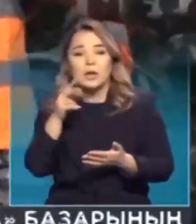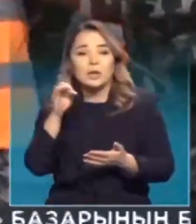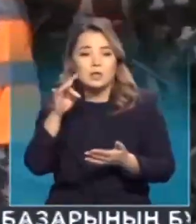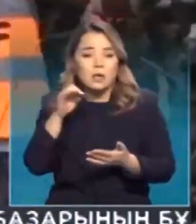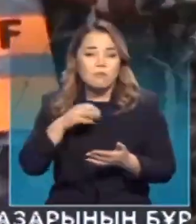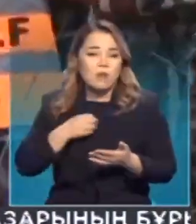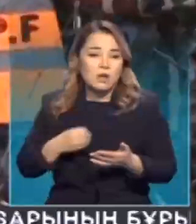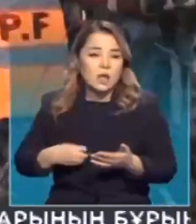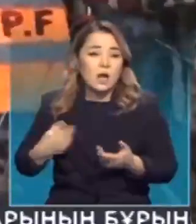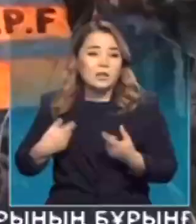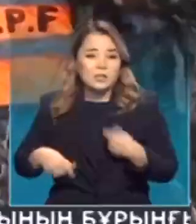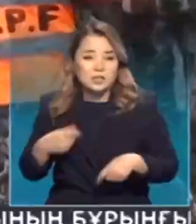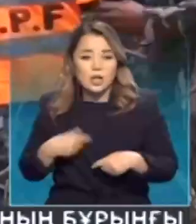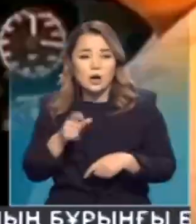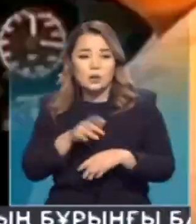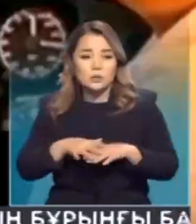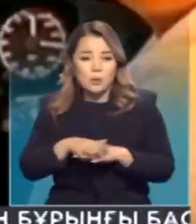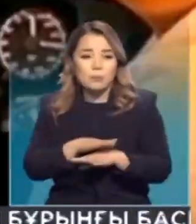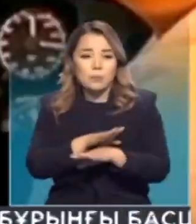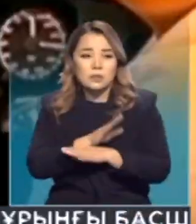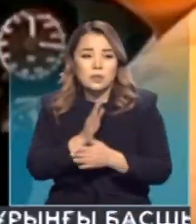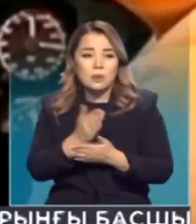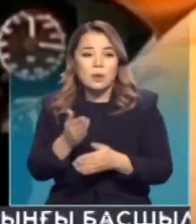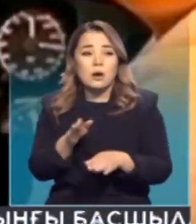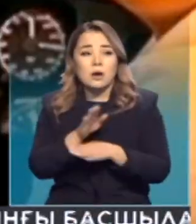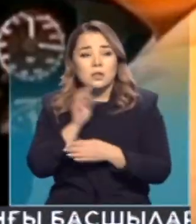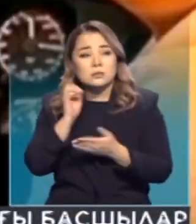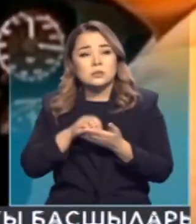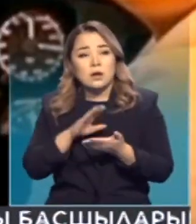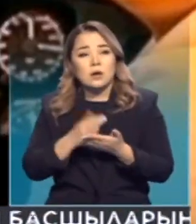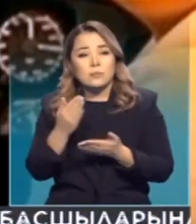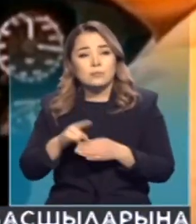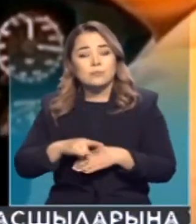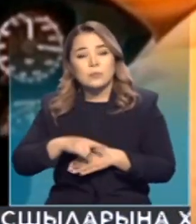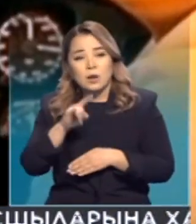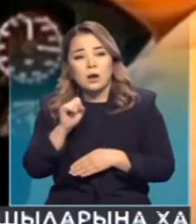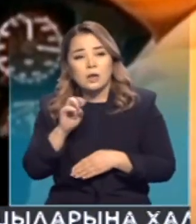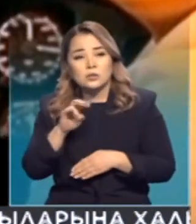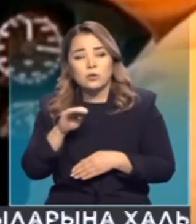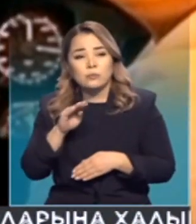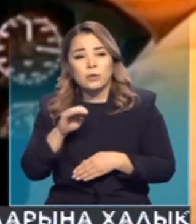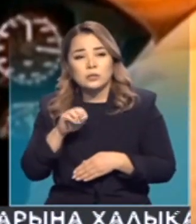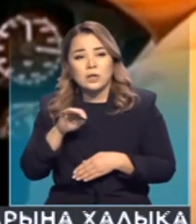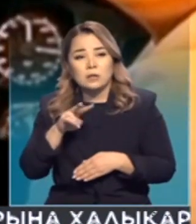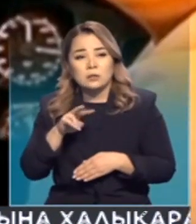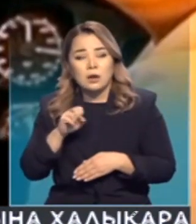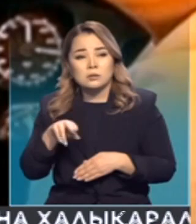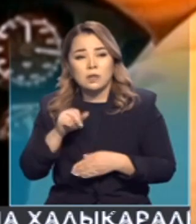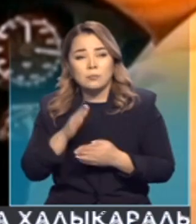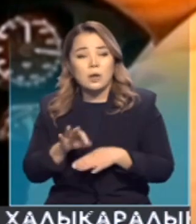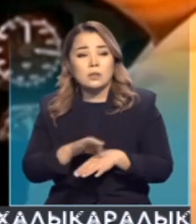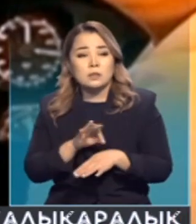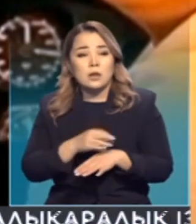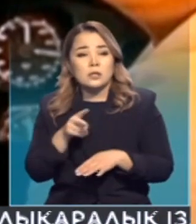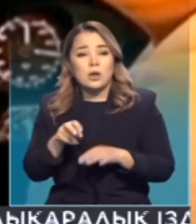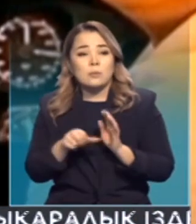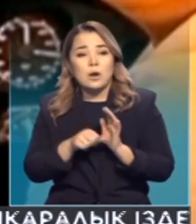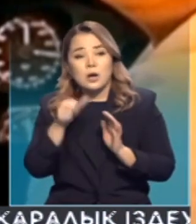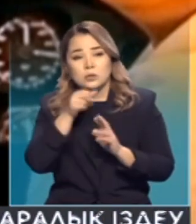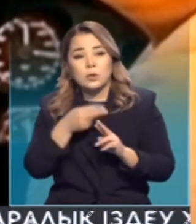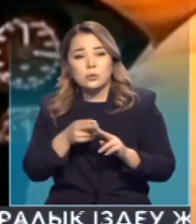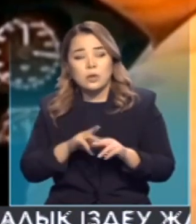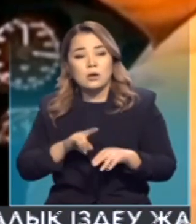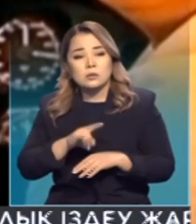ирландиялық, франциялық, аргентиналық жолаушылар да мерт болды. Қаза тапқандардың ішінде пилот Анджу Хативада да бар. Оның жұбайы 2006 жылы дәл